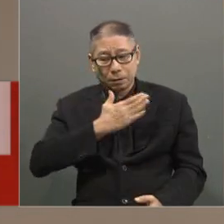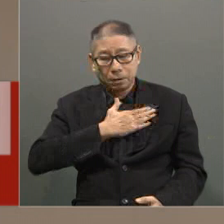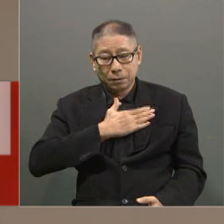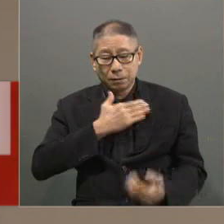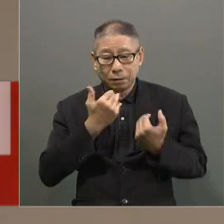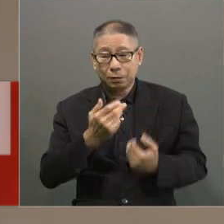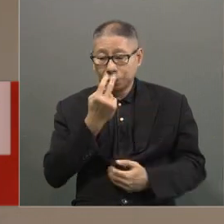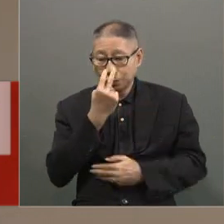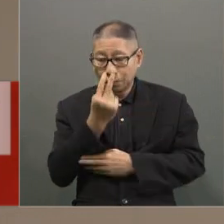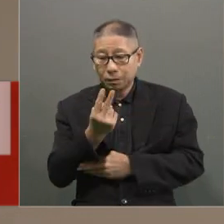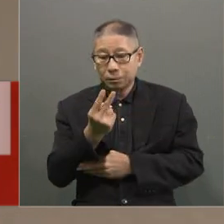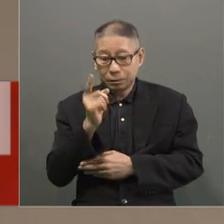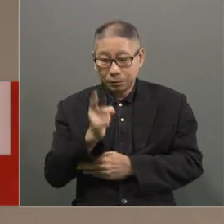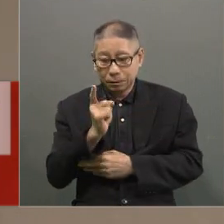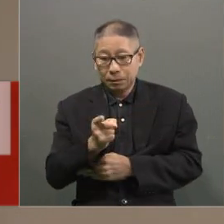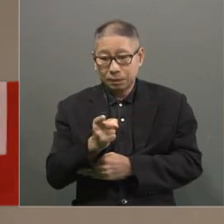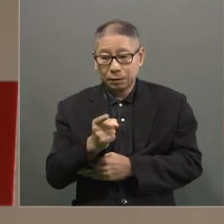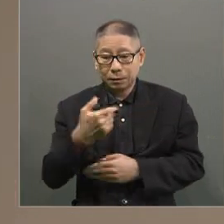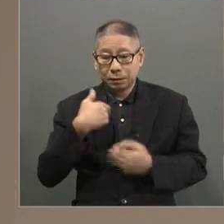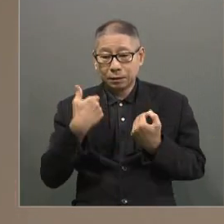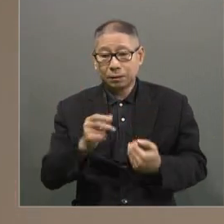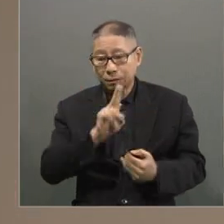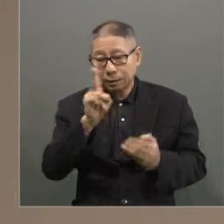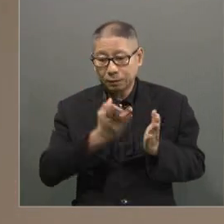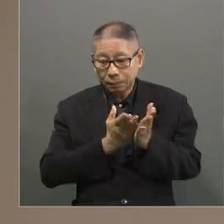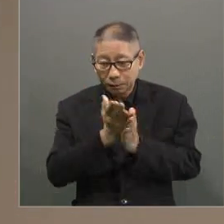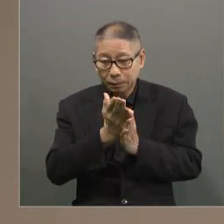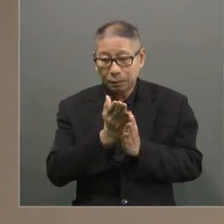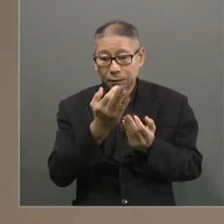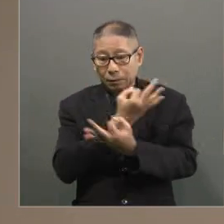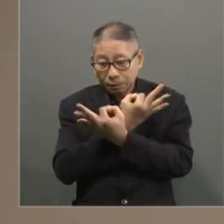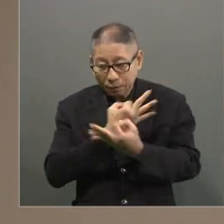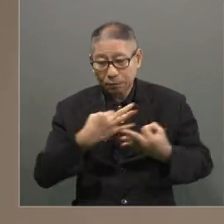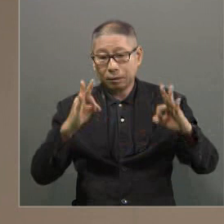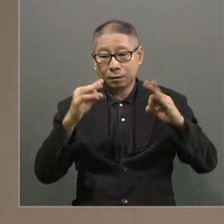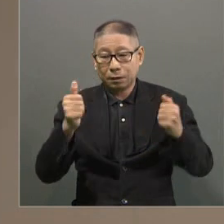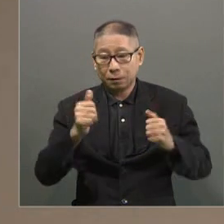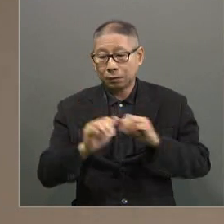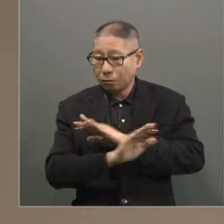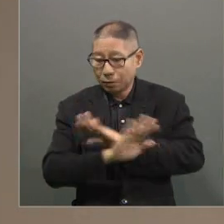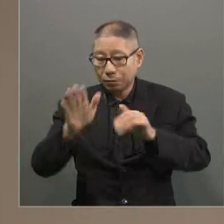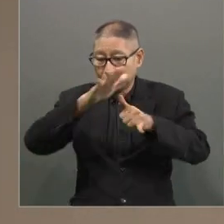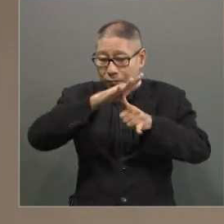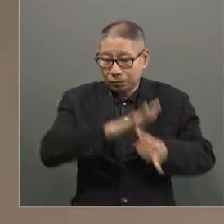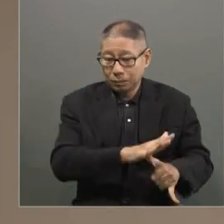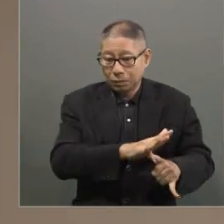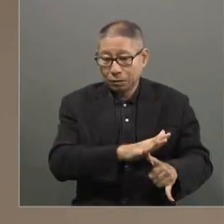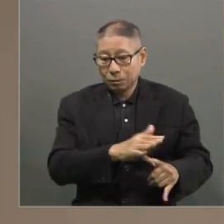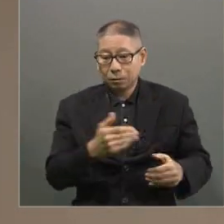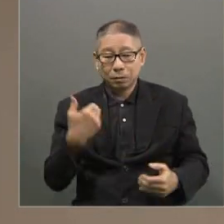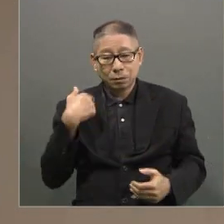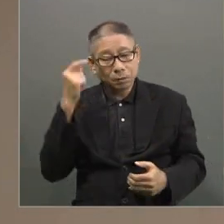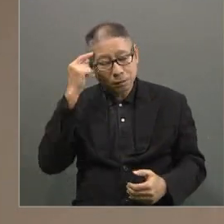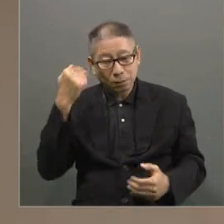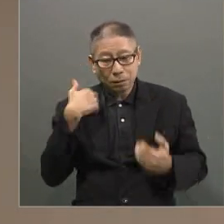ต้องดูตามความเป็นจริงจะบอกว่าใช้สิทธิเสรีภาพก็พูดได้แต่จะต้องไม่ละเมิดสิทธิของคนอื่นเรื่องที่เกิดขึ้น